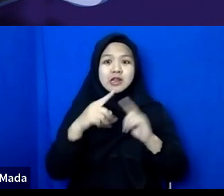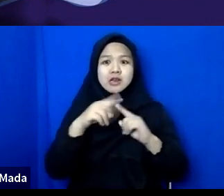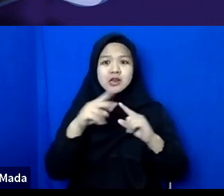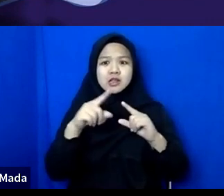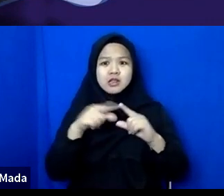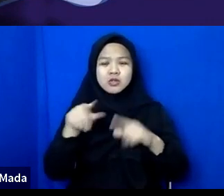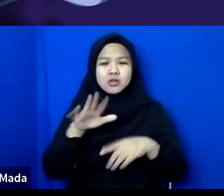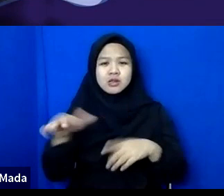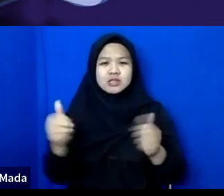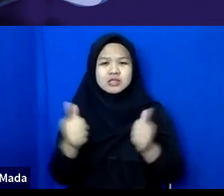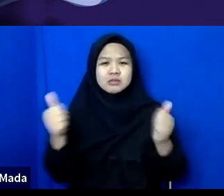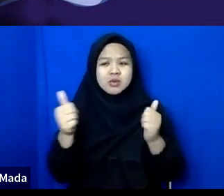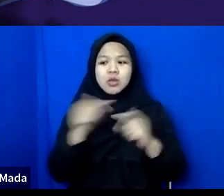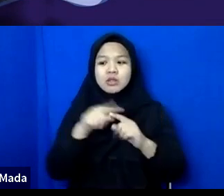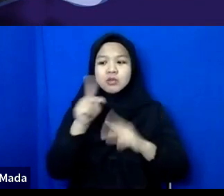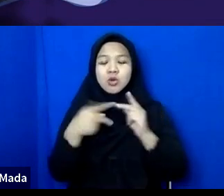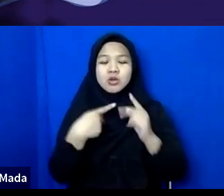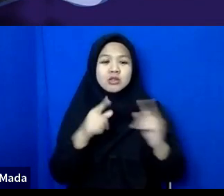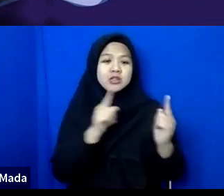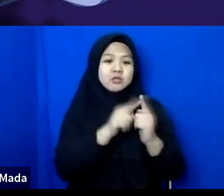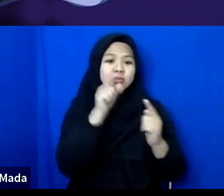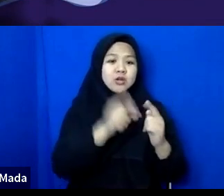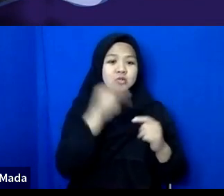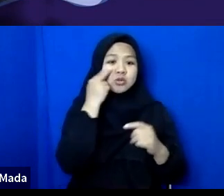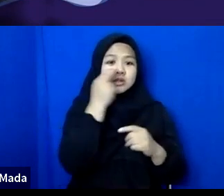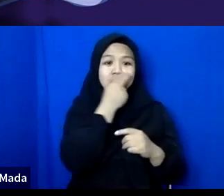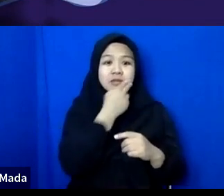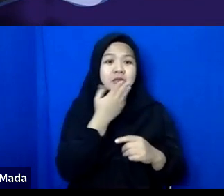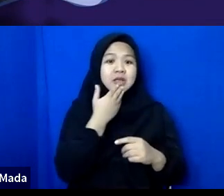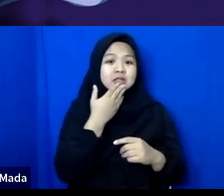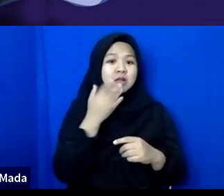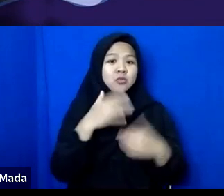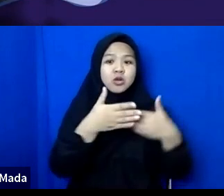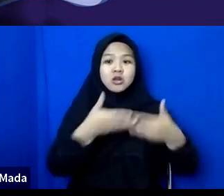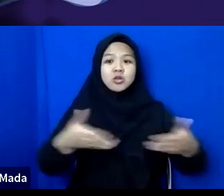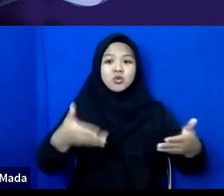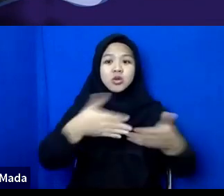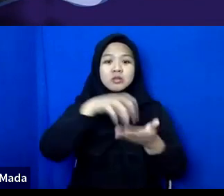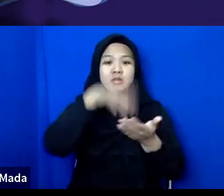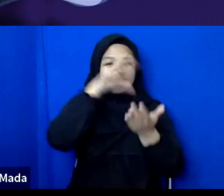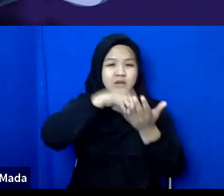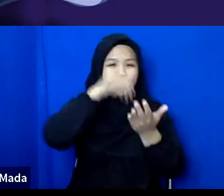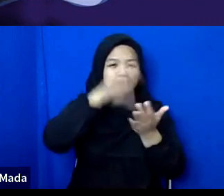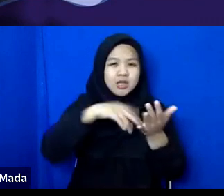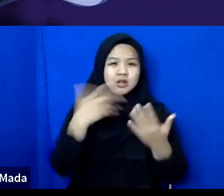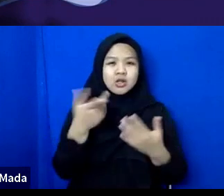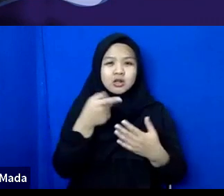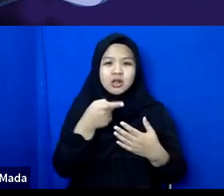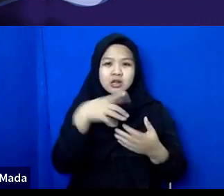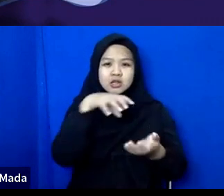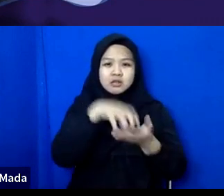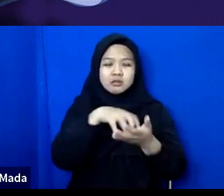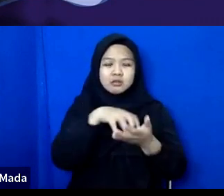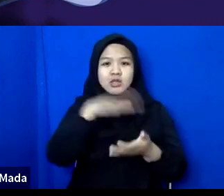anak-anak yang di katakannya kita ketemu orang tunanetra yang biasa bukan disebuah lingkungan tempat dia belajar dan dia juga called The tempat